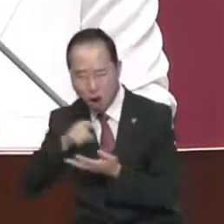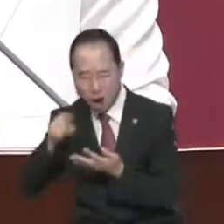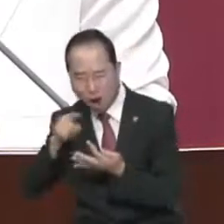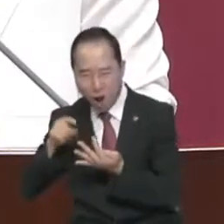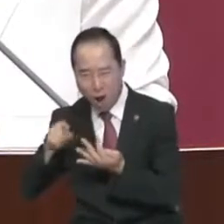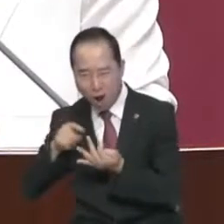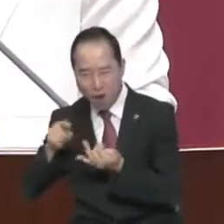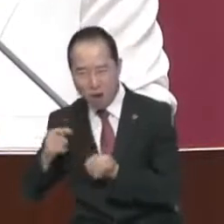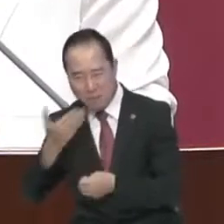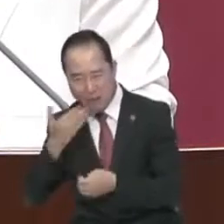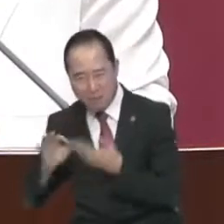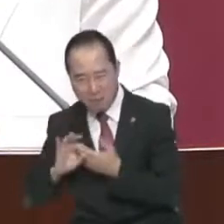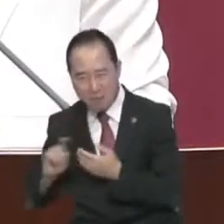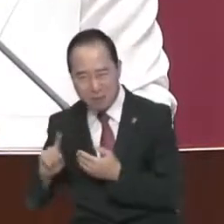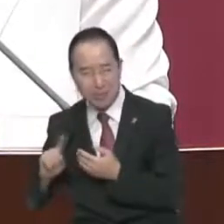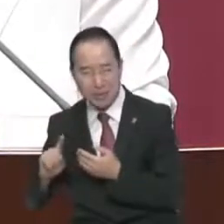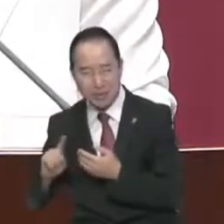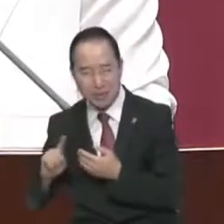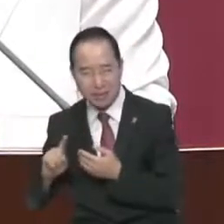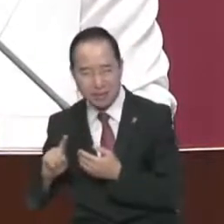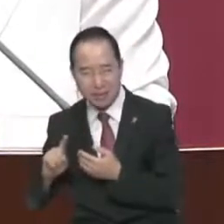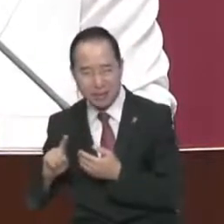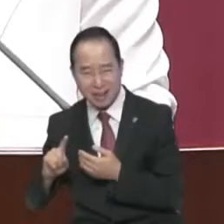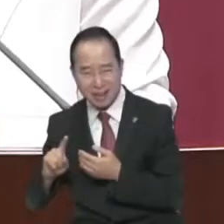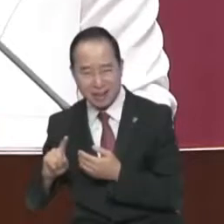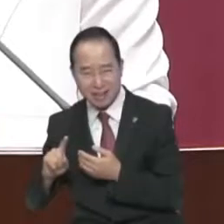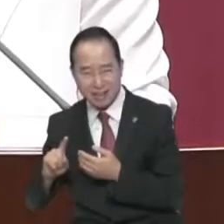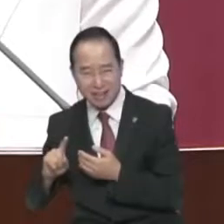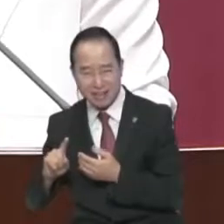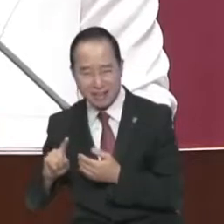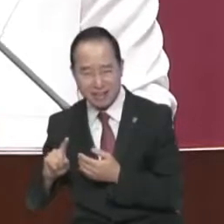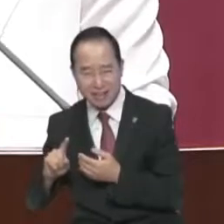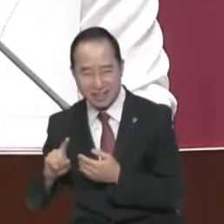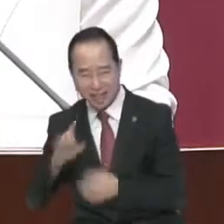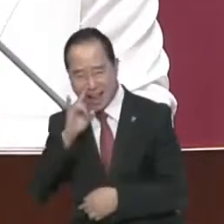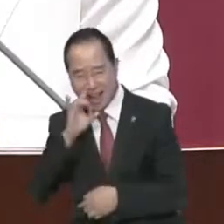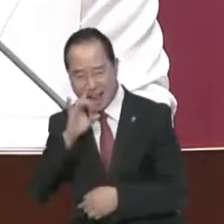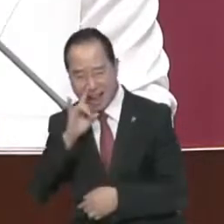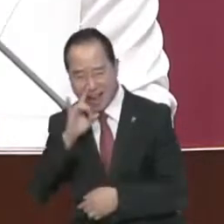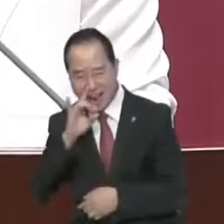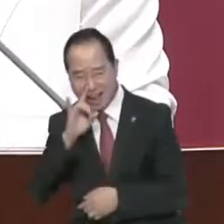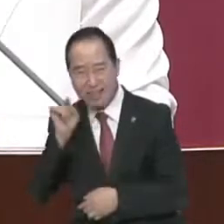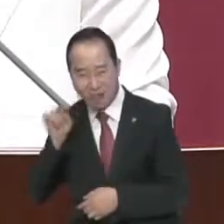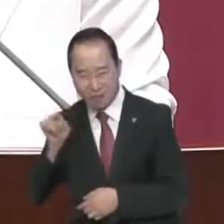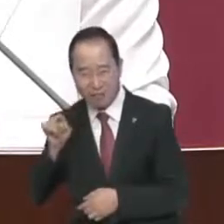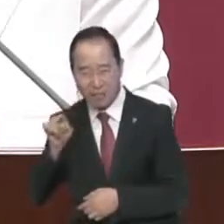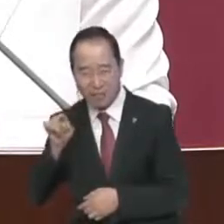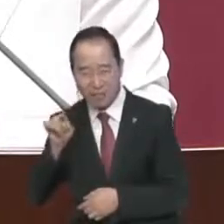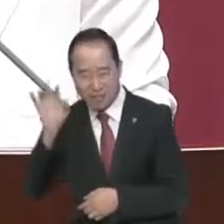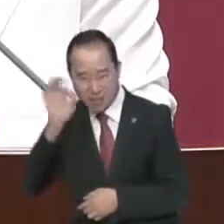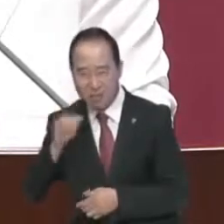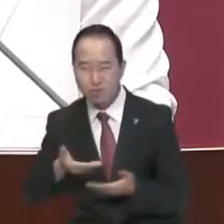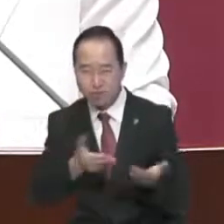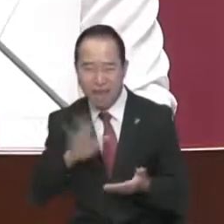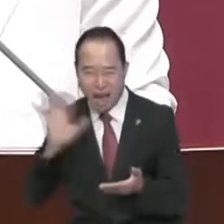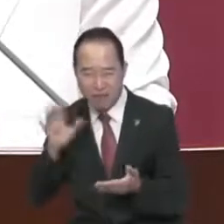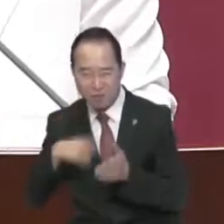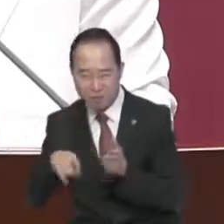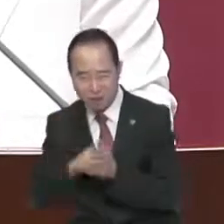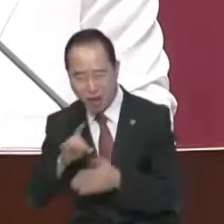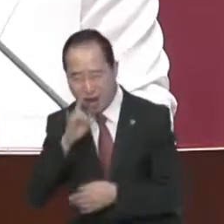계속해서 가능하면은 안 되는 방법을 찾으려고 하는 경우가 많은데 행정을 함에 있어서 그런데